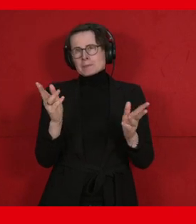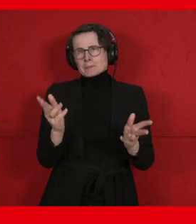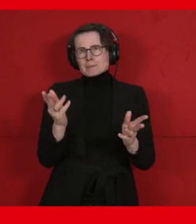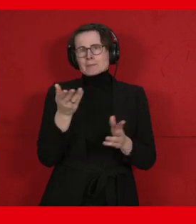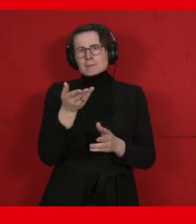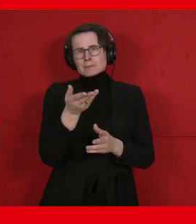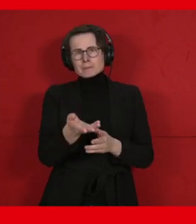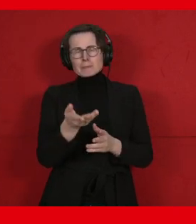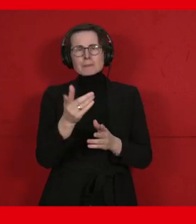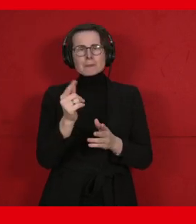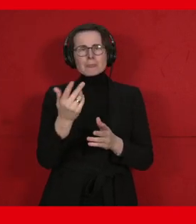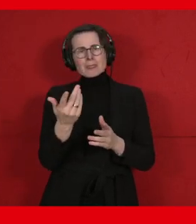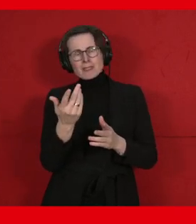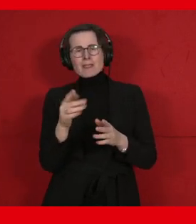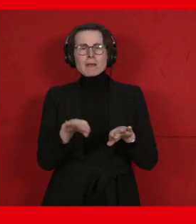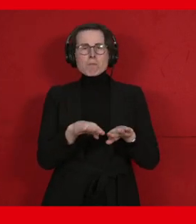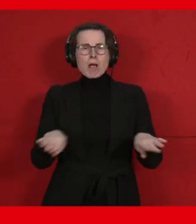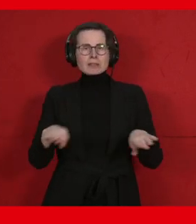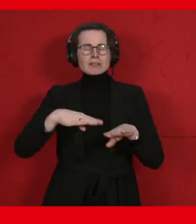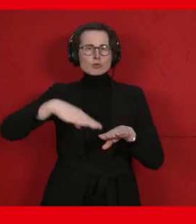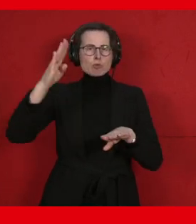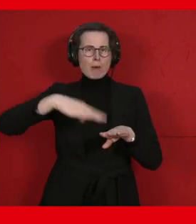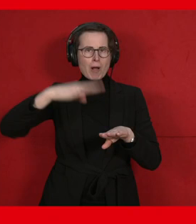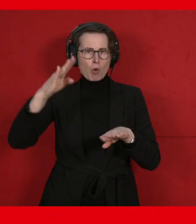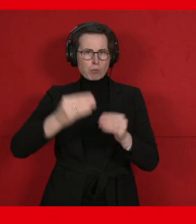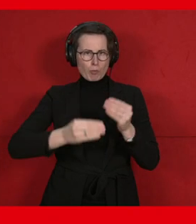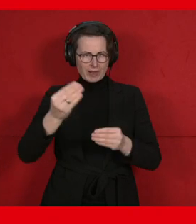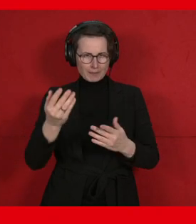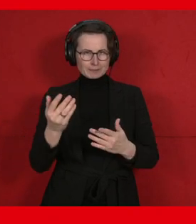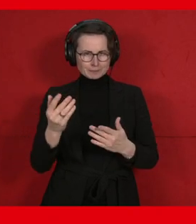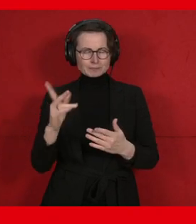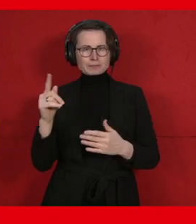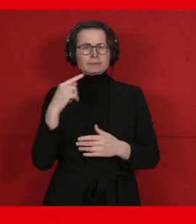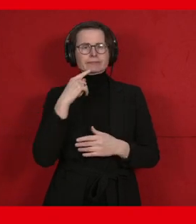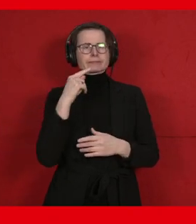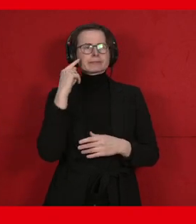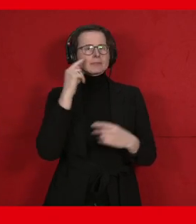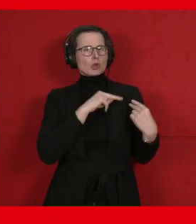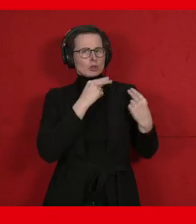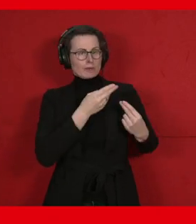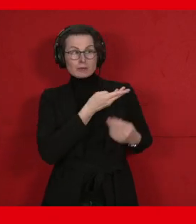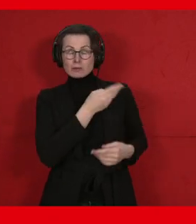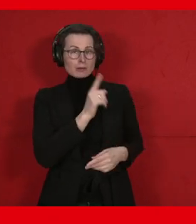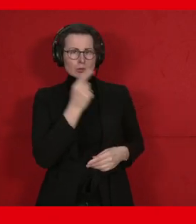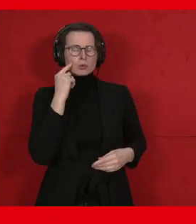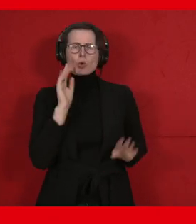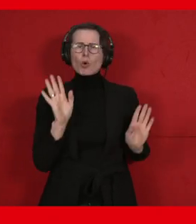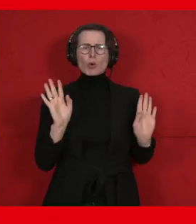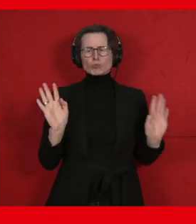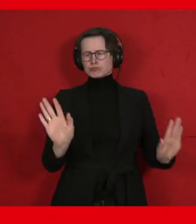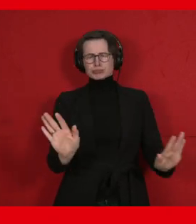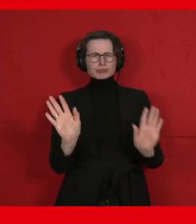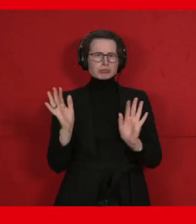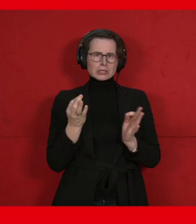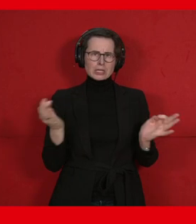das ist ein Basisüberbauproblem. Also die Konservativen in diesem Lande sind immer noch der Meinung, nichts tun ist die richtige Strategie